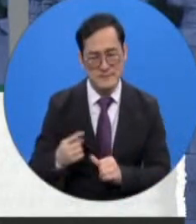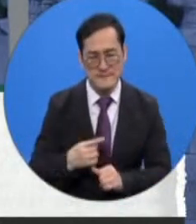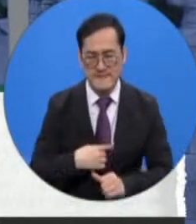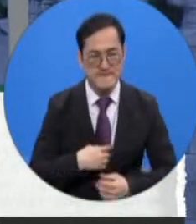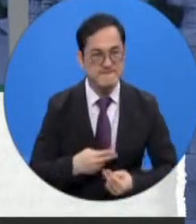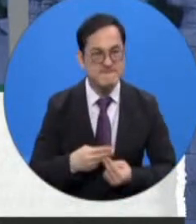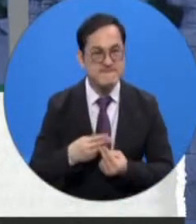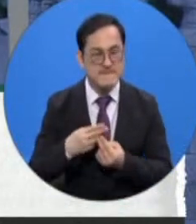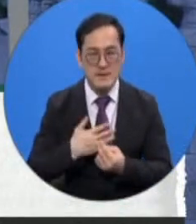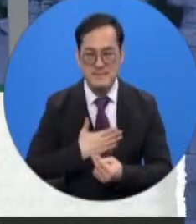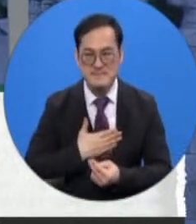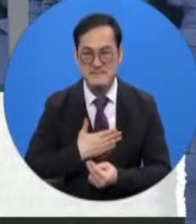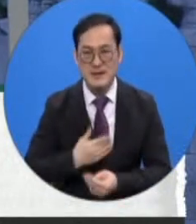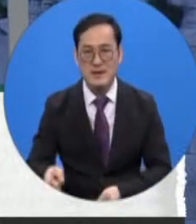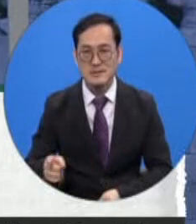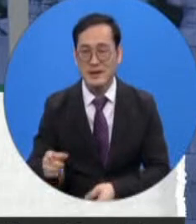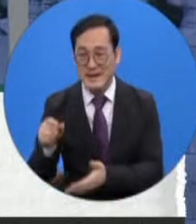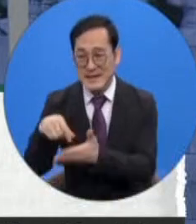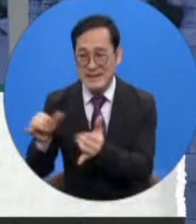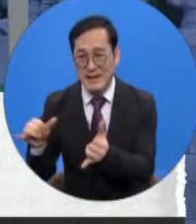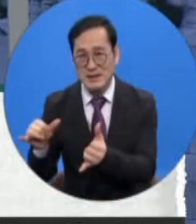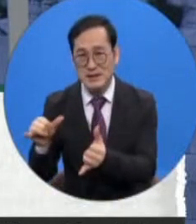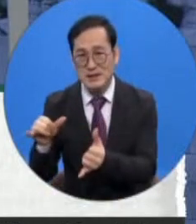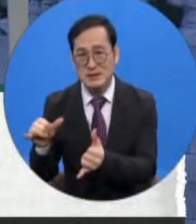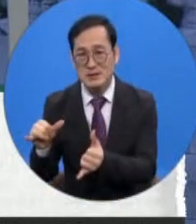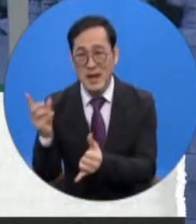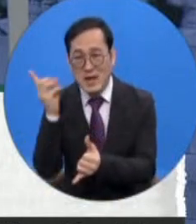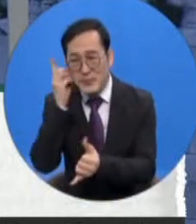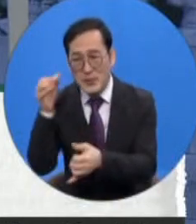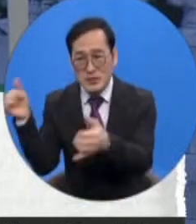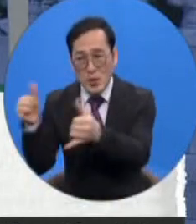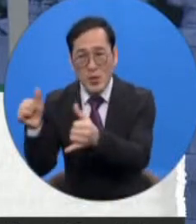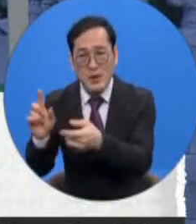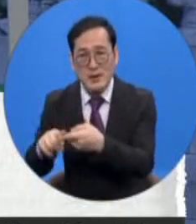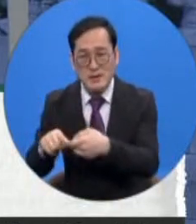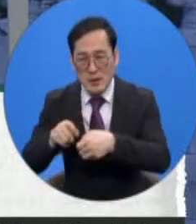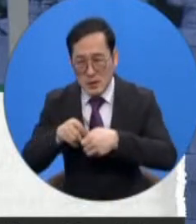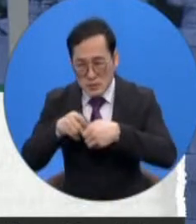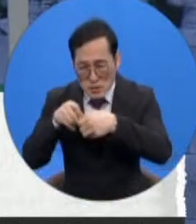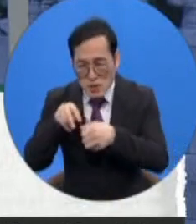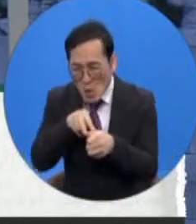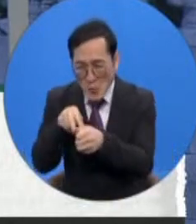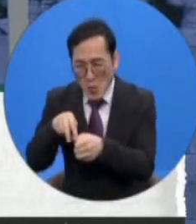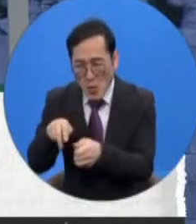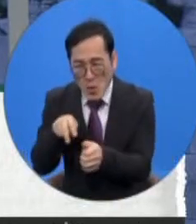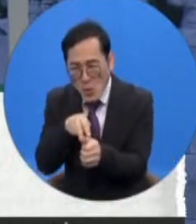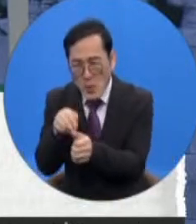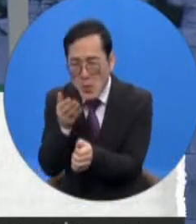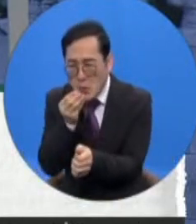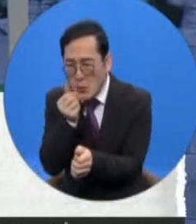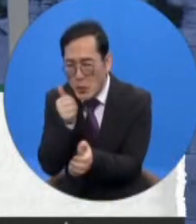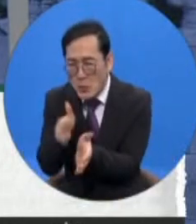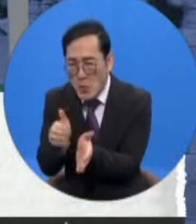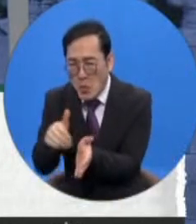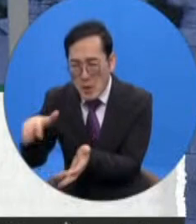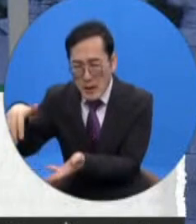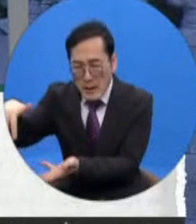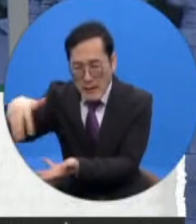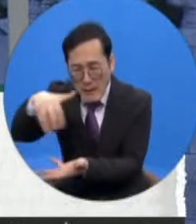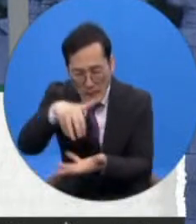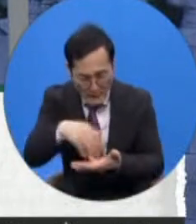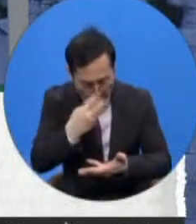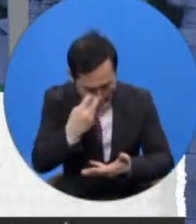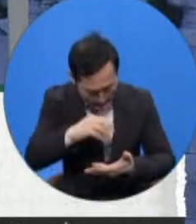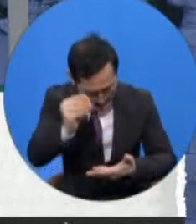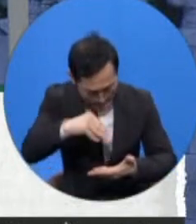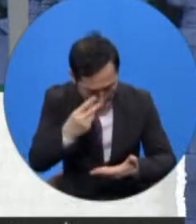통신 내용까지 무차별적으로 조회를 해서 언론 사찰한 것 아니냐라는 강한 의혹마저 지금 공수처가 받고 있고